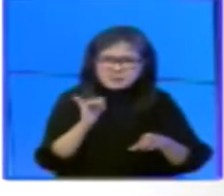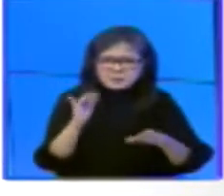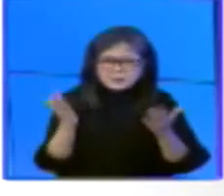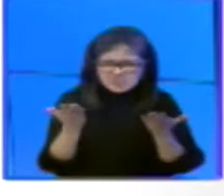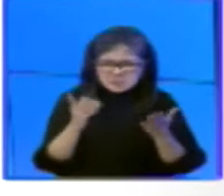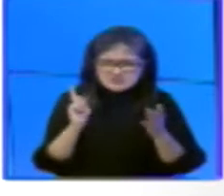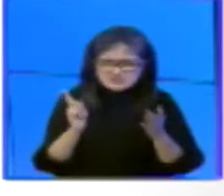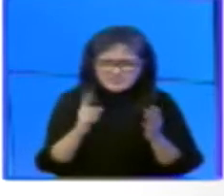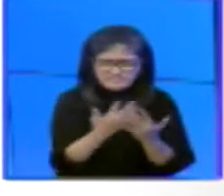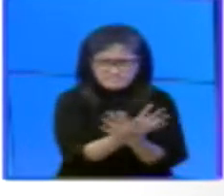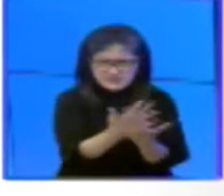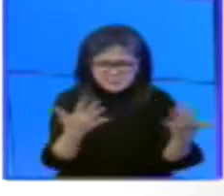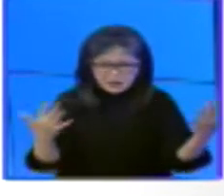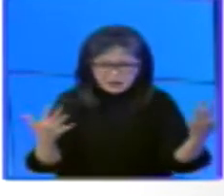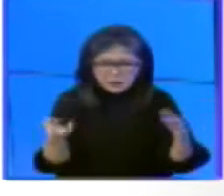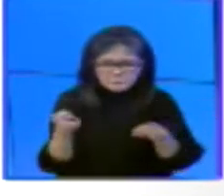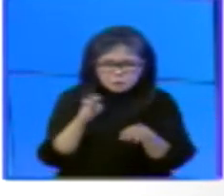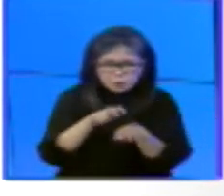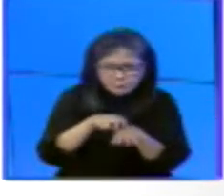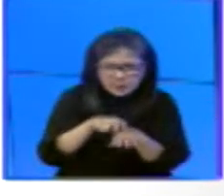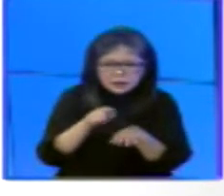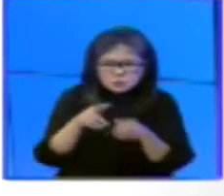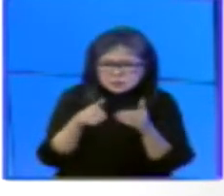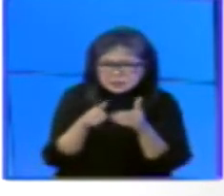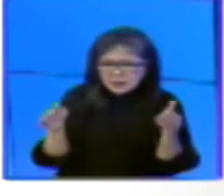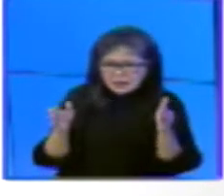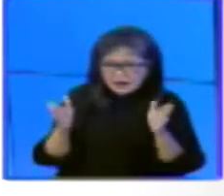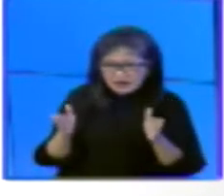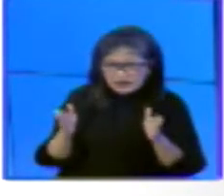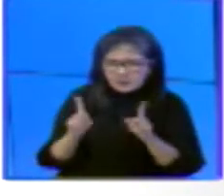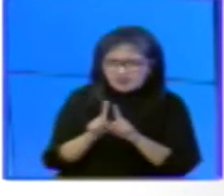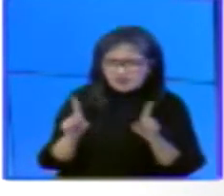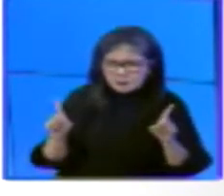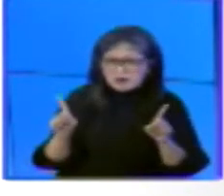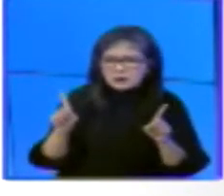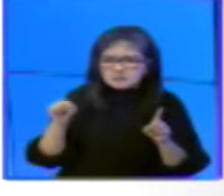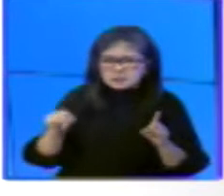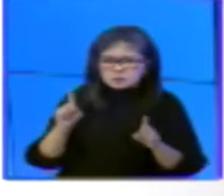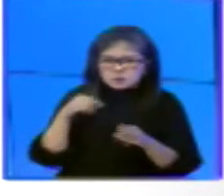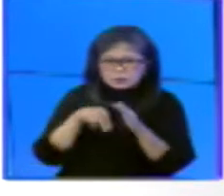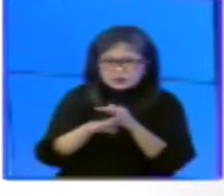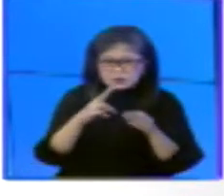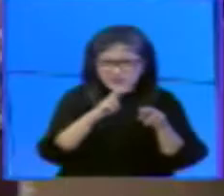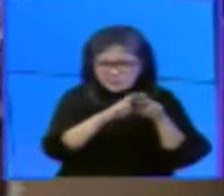warga pengguna KRL dapat menerapkan social distancing atau menjaga jarak di dalam transportasi publik.